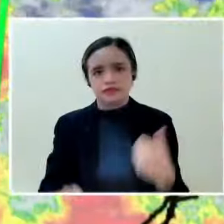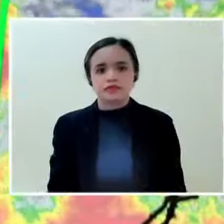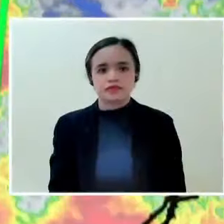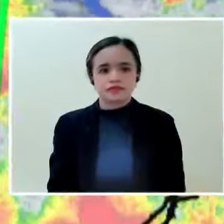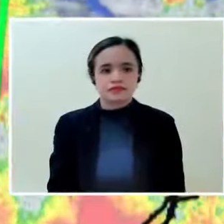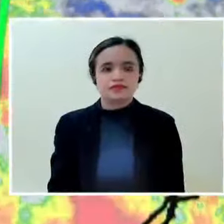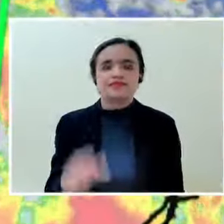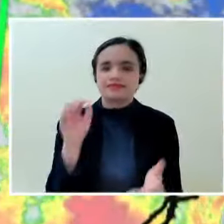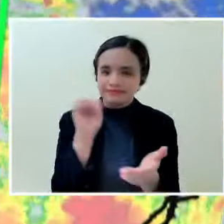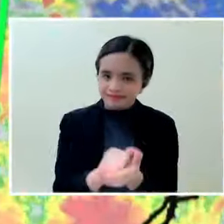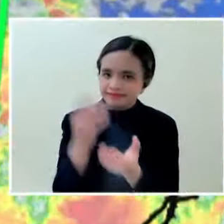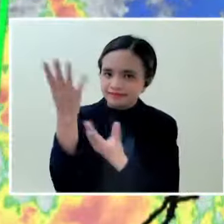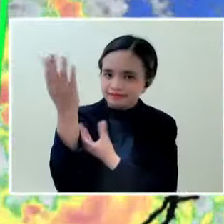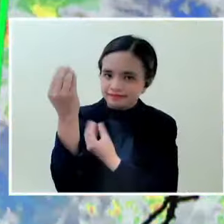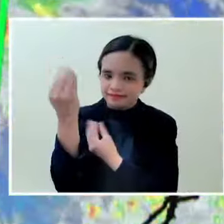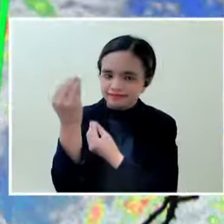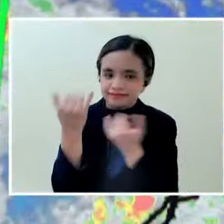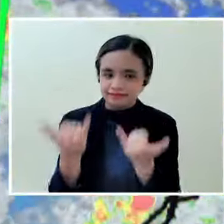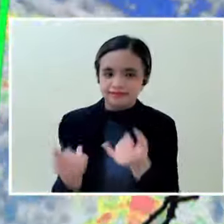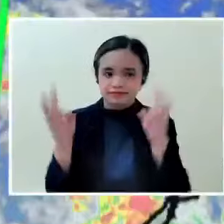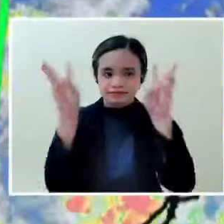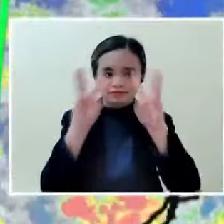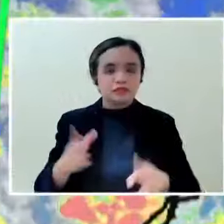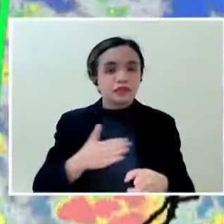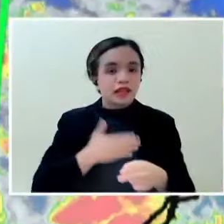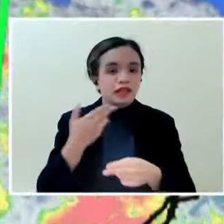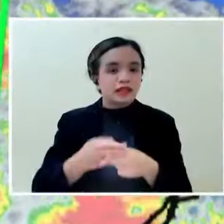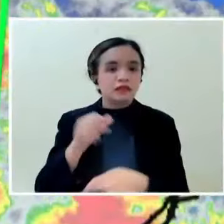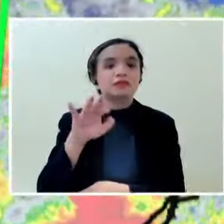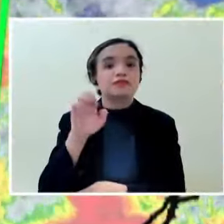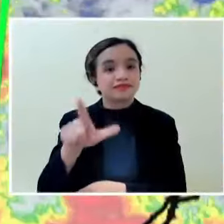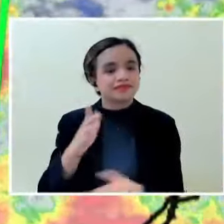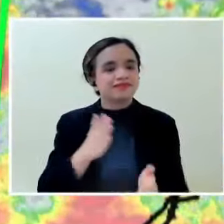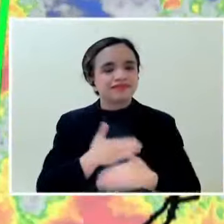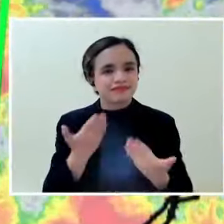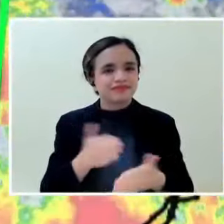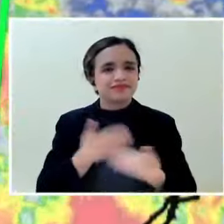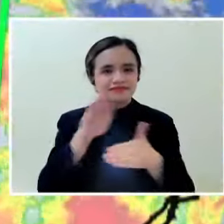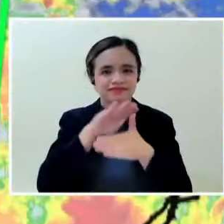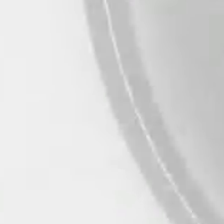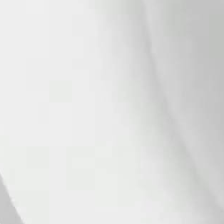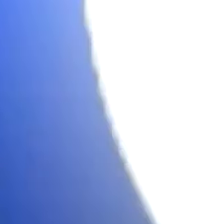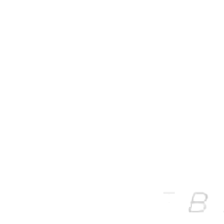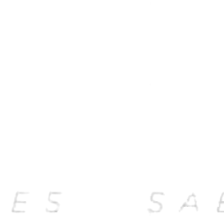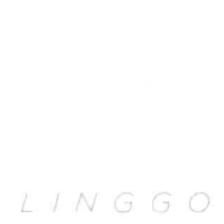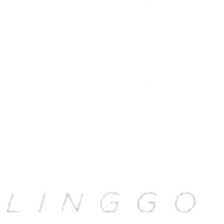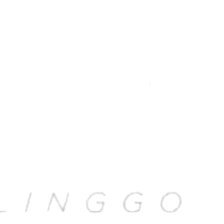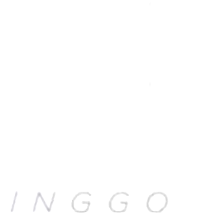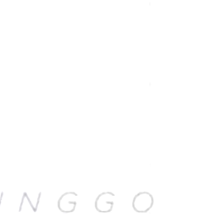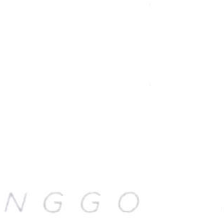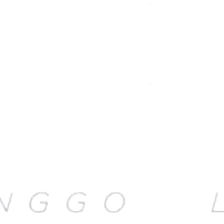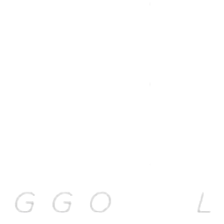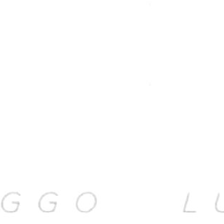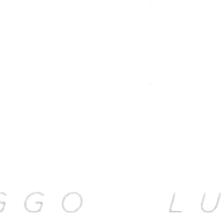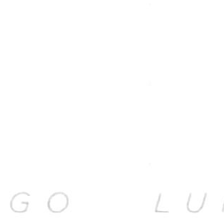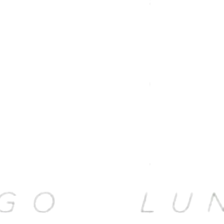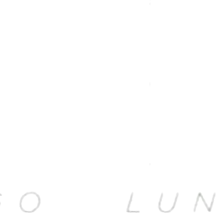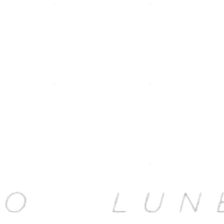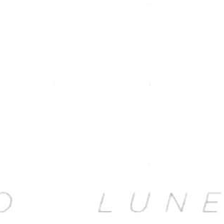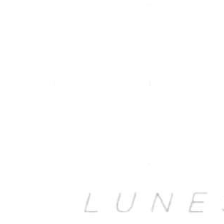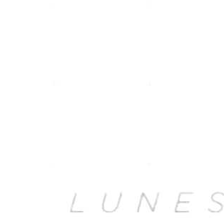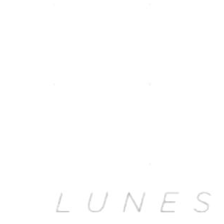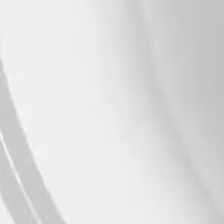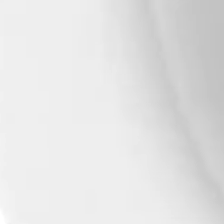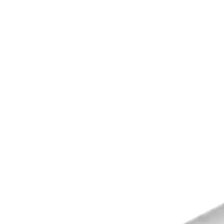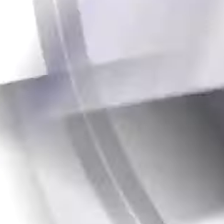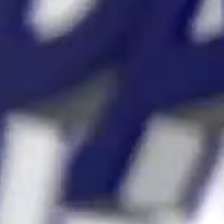Yan po ang update sa lagay ng panahon. Ako po si Ariel Rojas. Happy weekend at ingat kapamilya. Tuloy-tuloy po ang ating